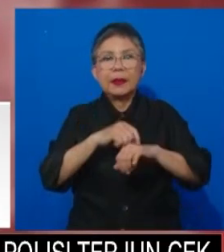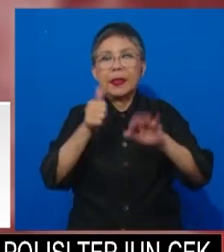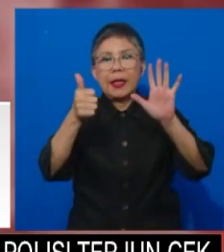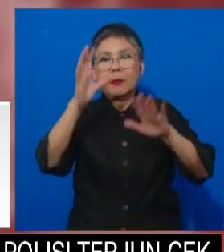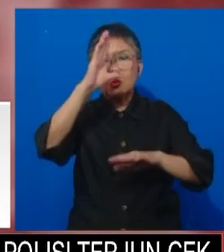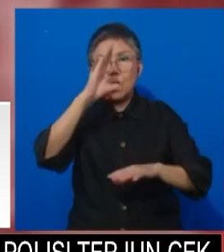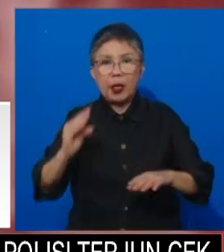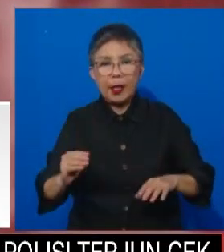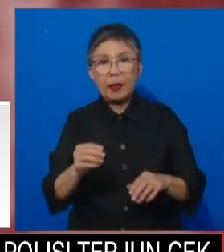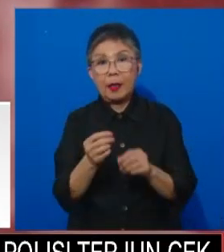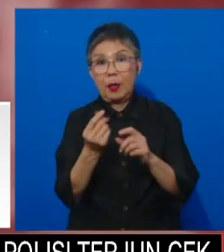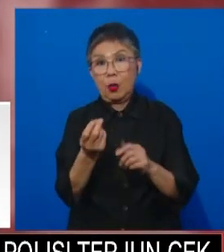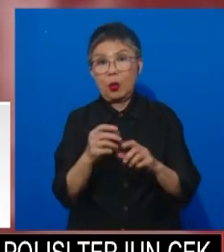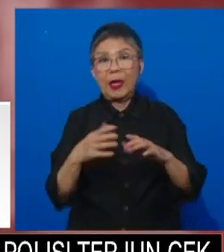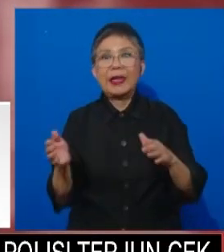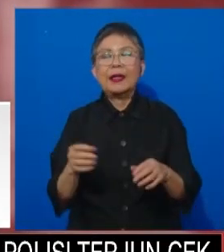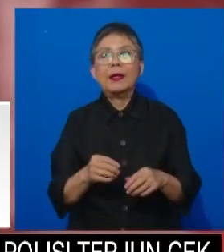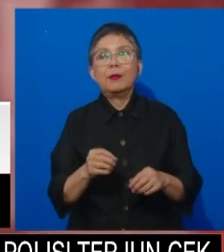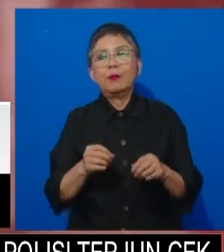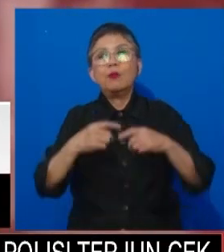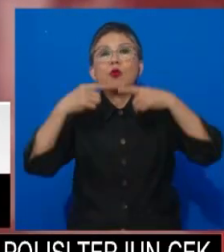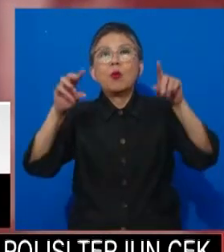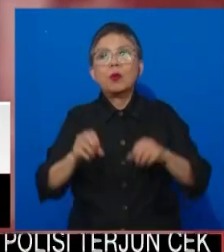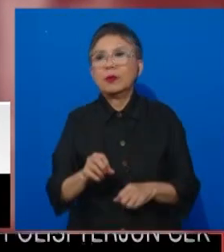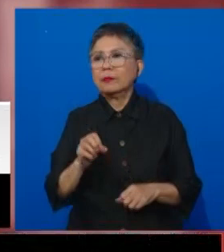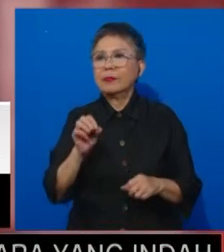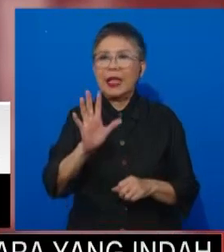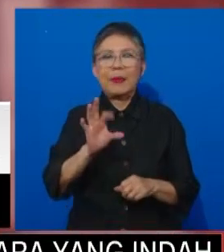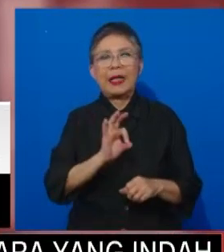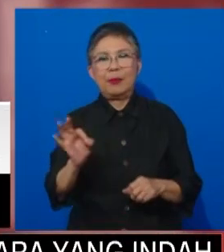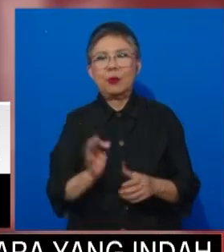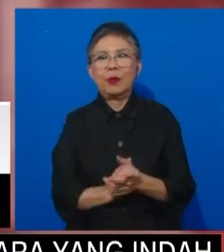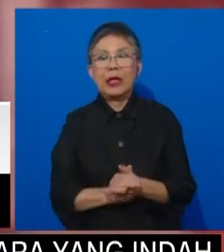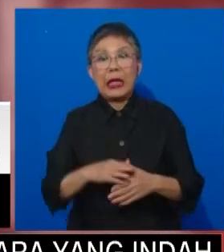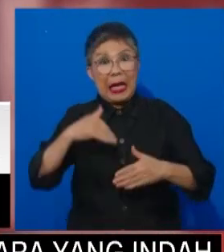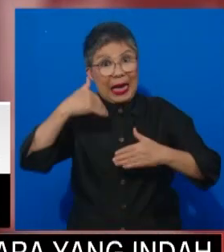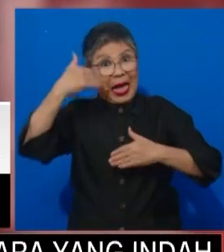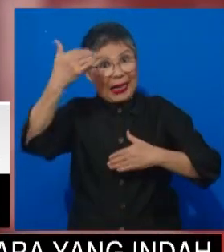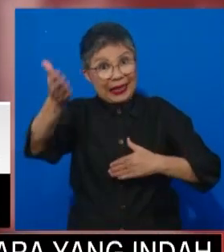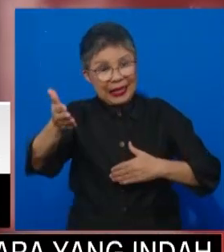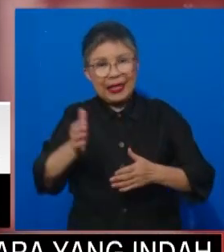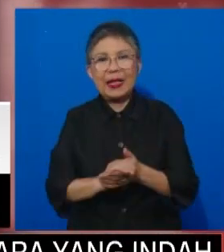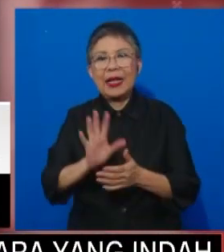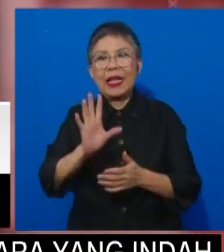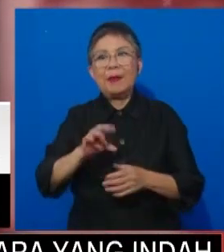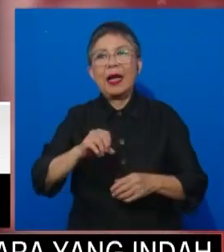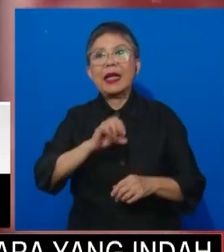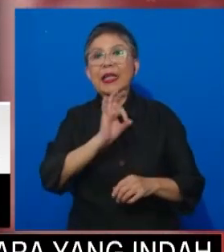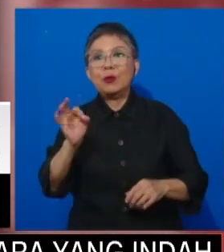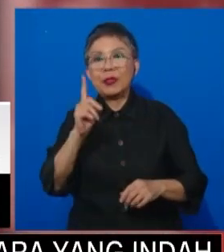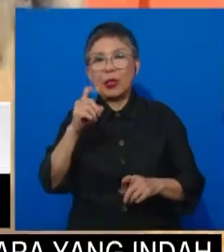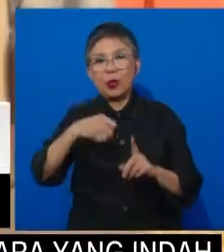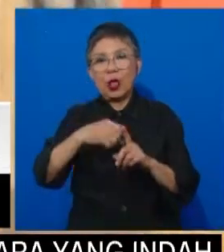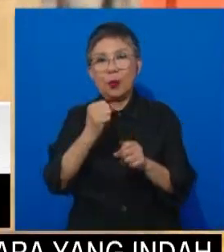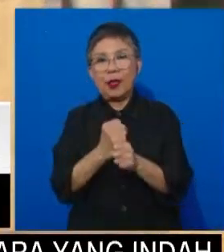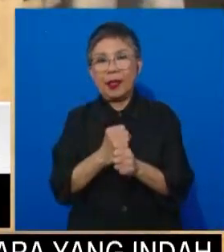sore dengan tarif promo jauh dekat Rp5.000. Nantinya, tarif berlaku normal yaitu Rp5.000 pada 1